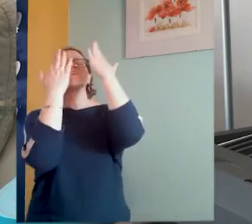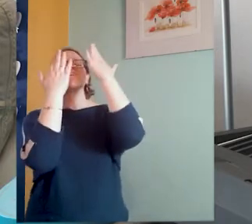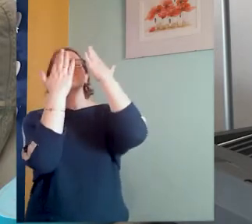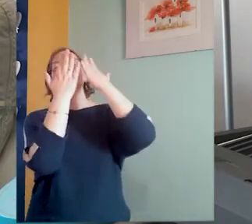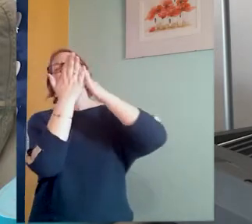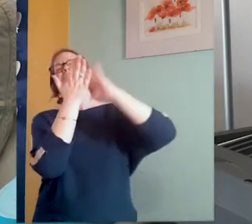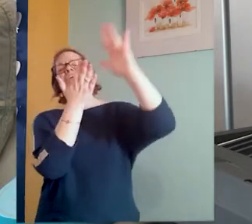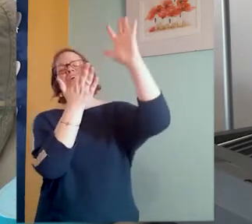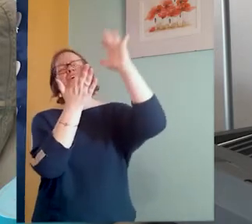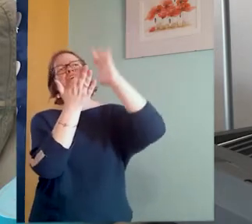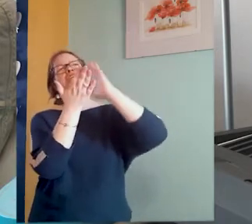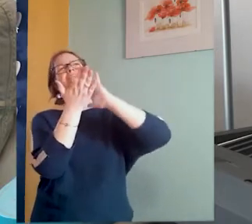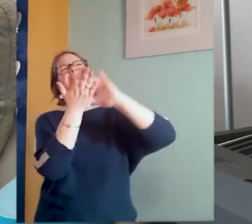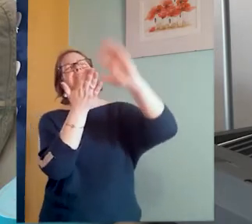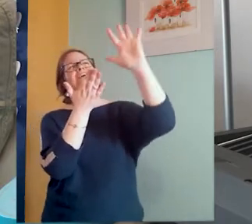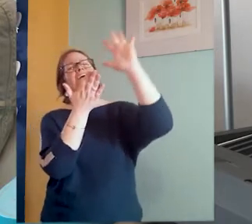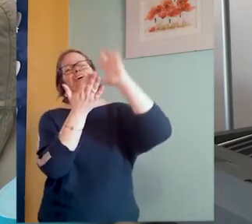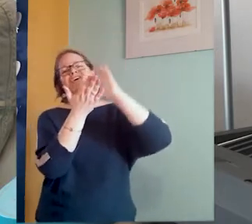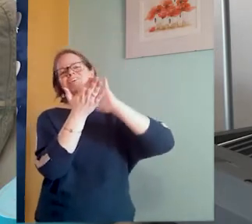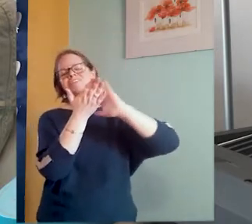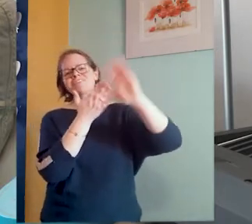Sois élevé, Seigneur.